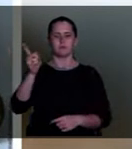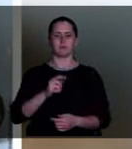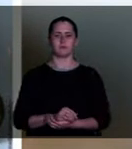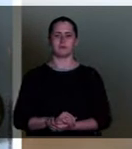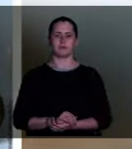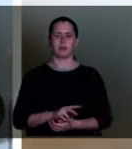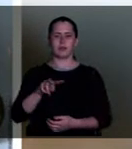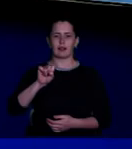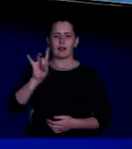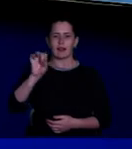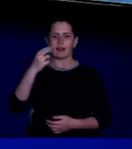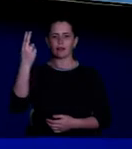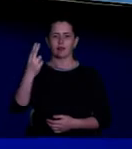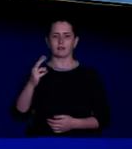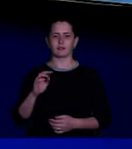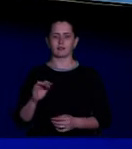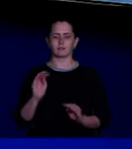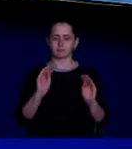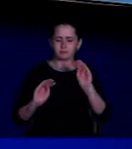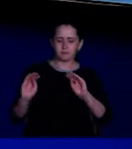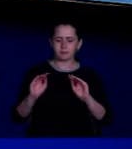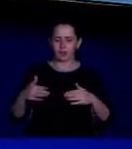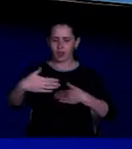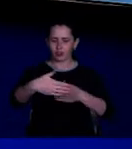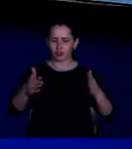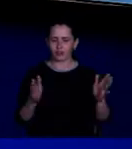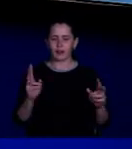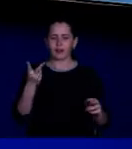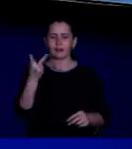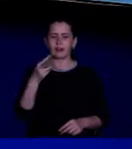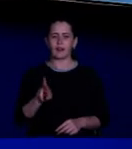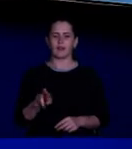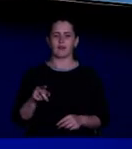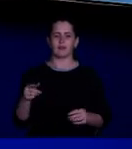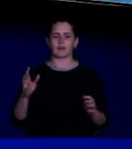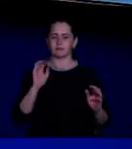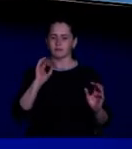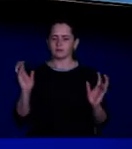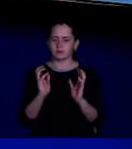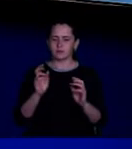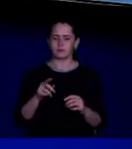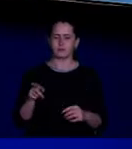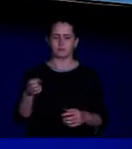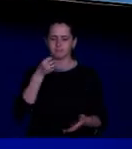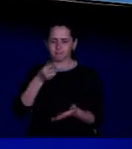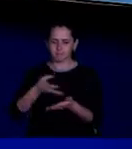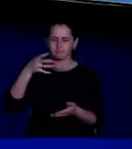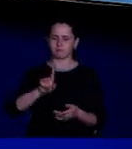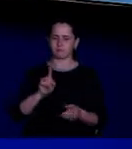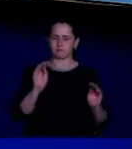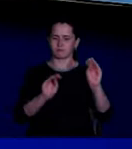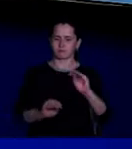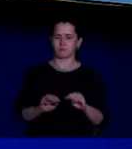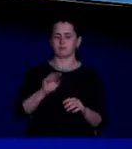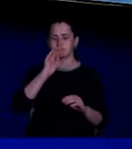Ларец – искусно сделанный украшенный ящичек для хранения вещей, драгоценностей.